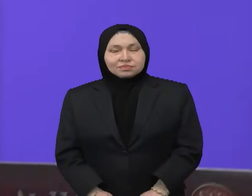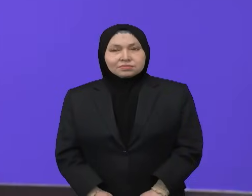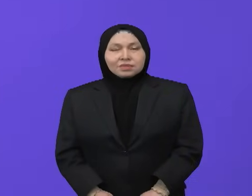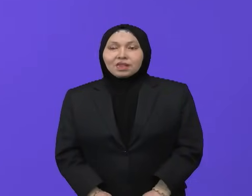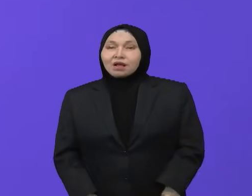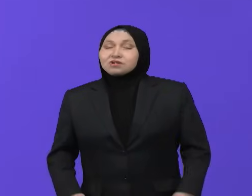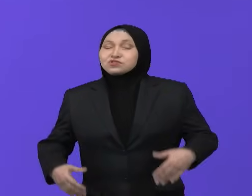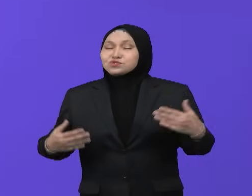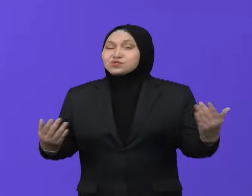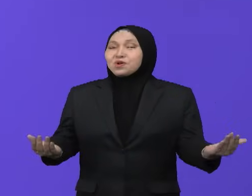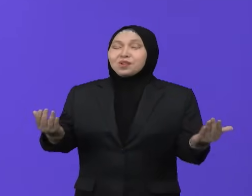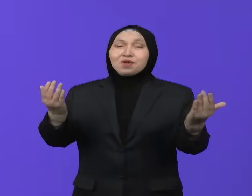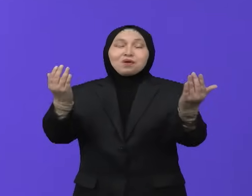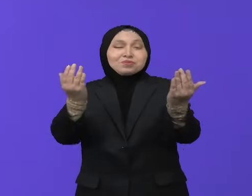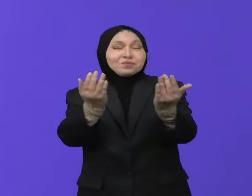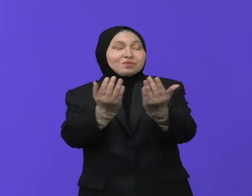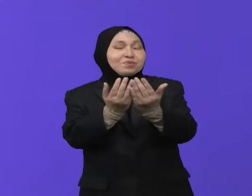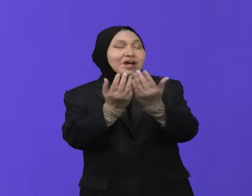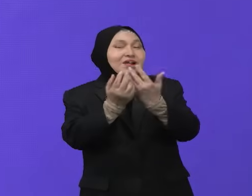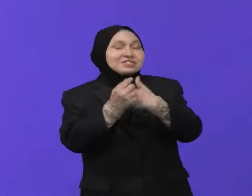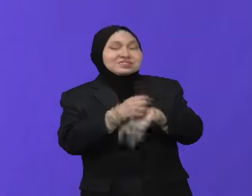صلاة الله